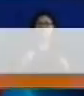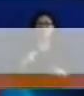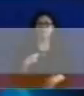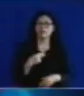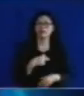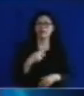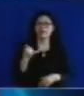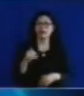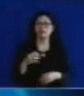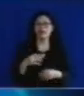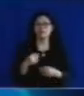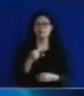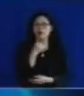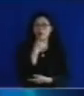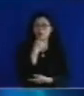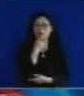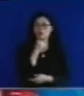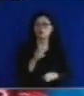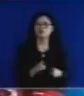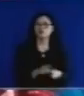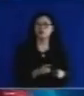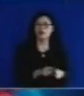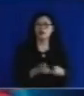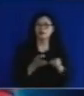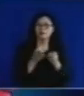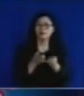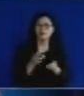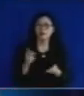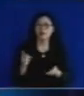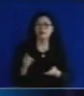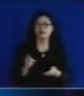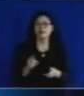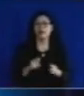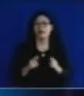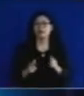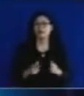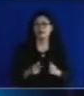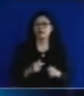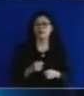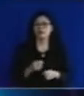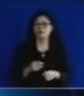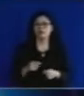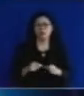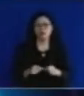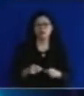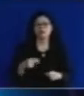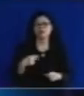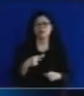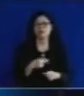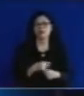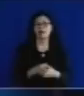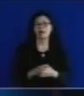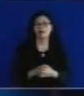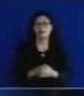masih menganggur juga diberikan pelatihan dan pemberdayaan. Terus kita juga kabupaten yang